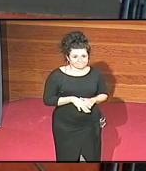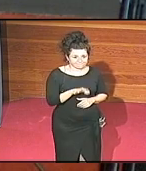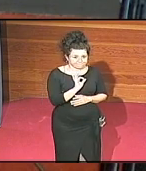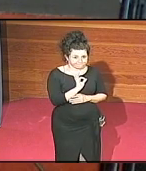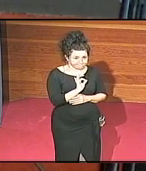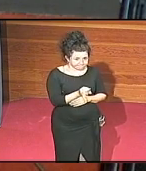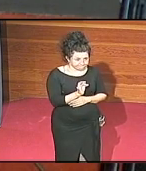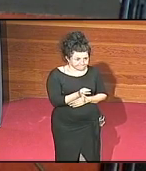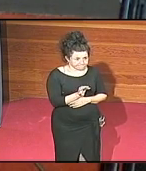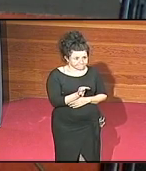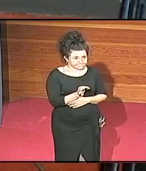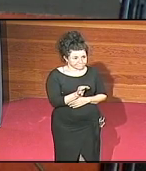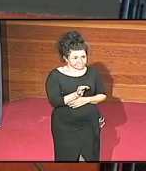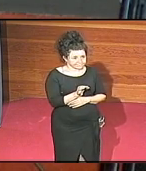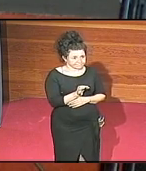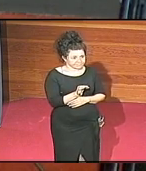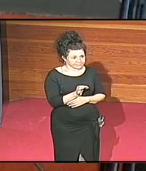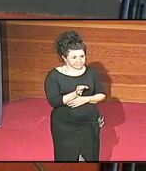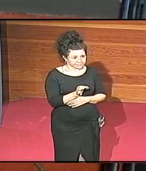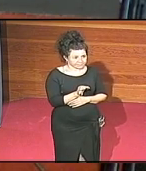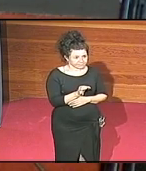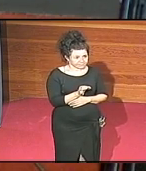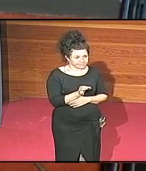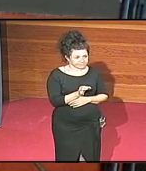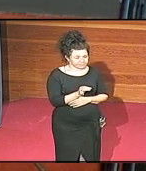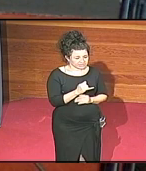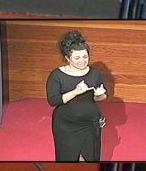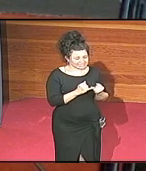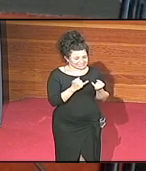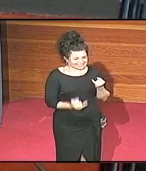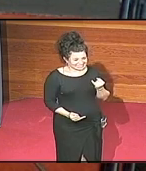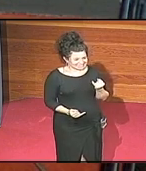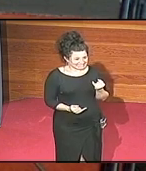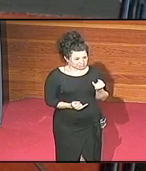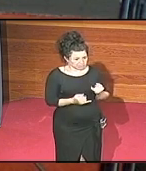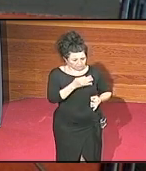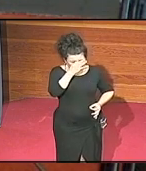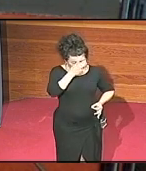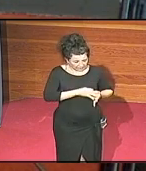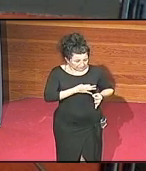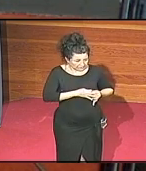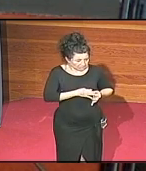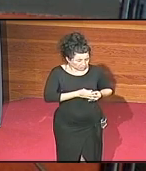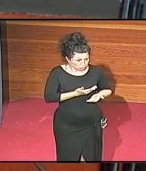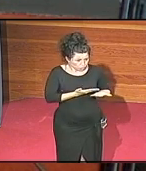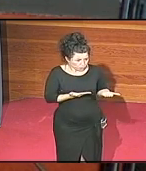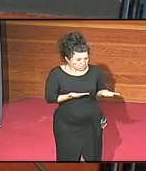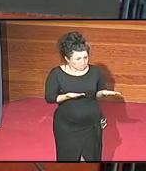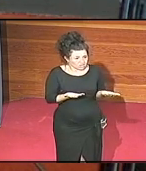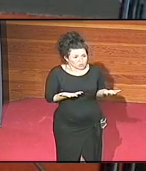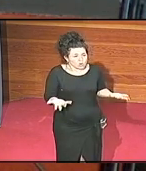eta zeintzuk dira sinesgarritasun krisi honen arrazoiak? Nik uste dut, sinesgarritasun